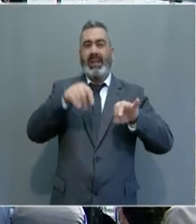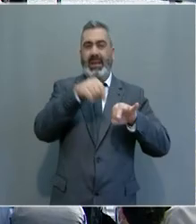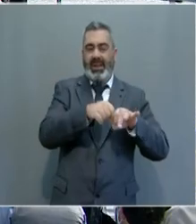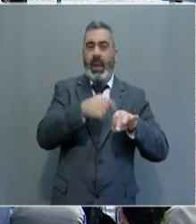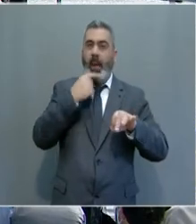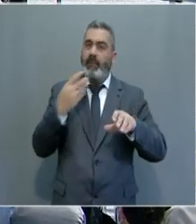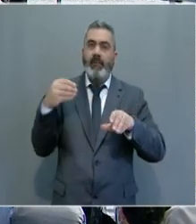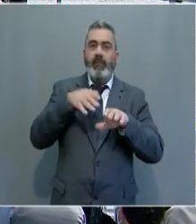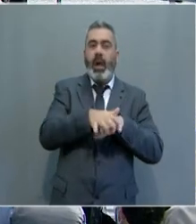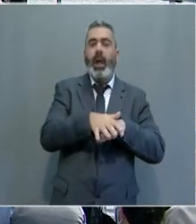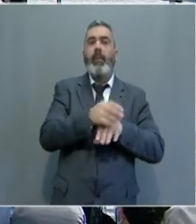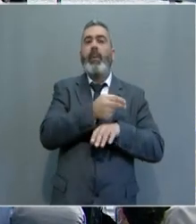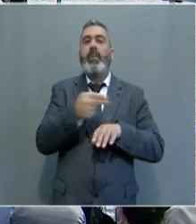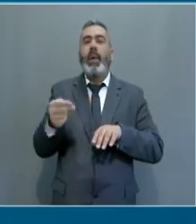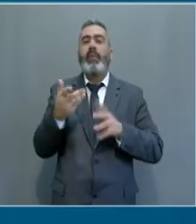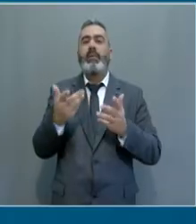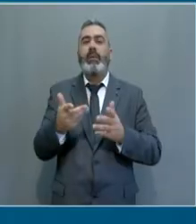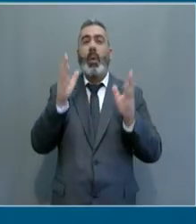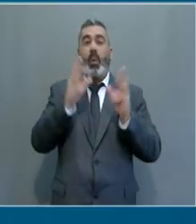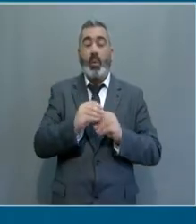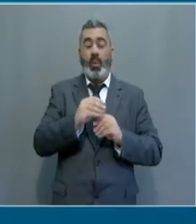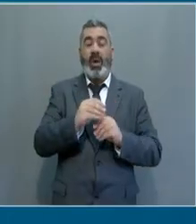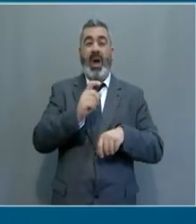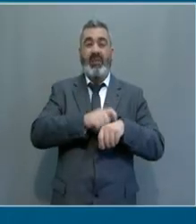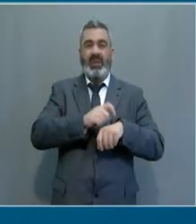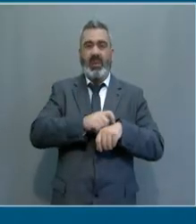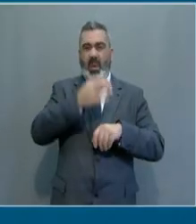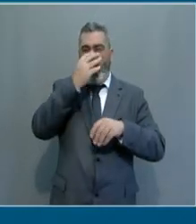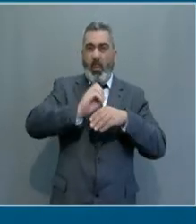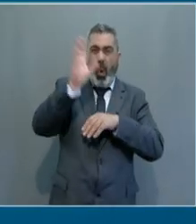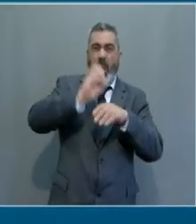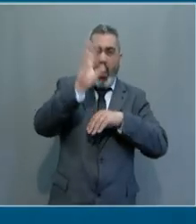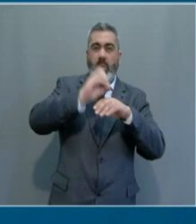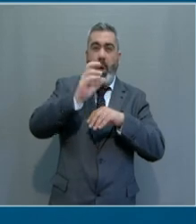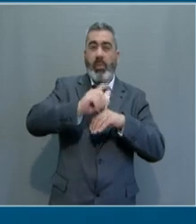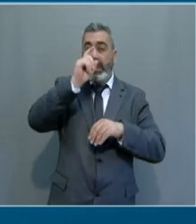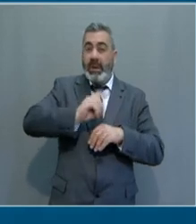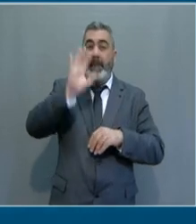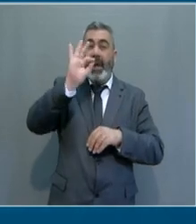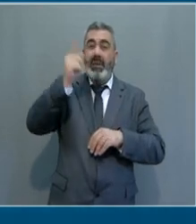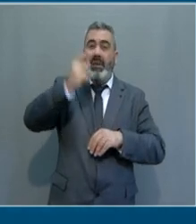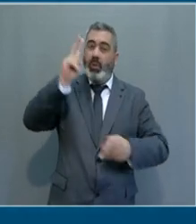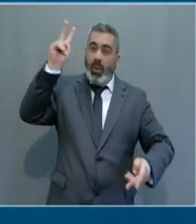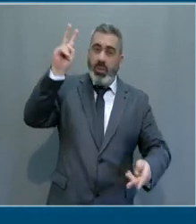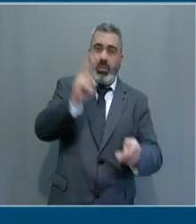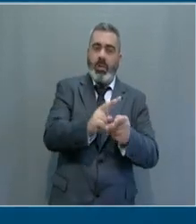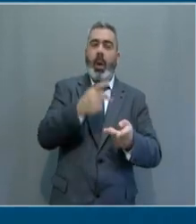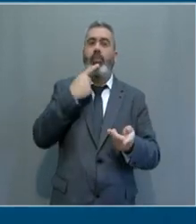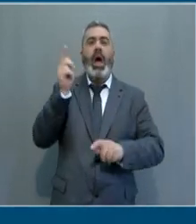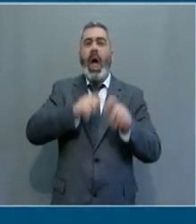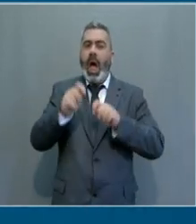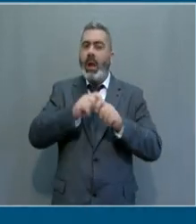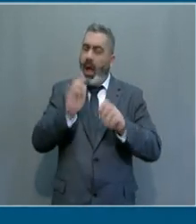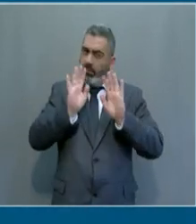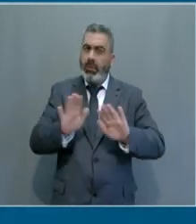να μειώσουμε κατά 50% το καθαρό αποτύπωμα σε εκπομπές διοξιδίου του άνθρακα, με μια σειρά από έργα τα οποία έχουν ενσωματωθεί